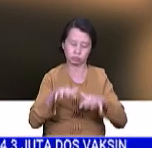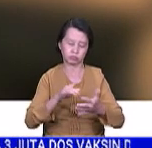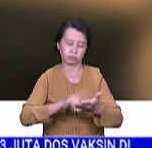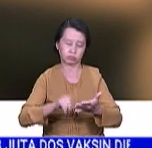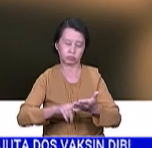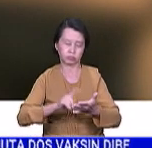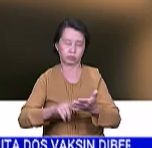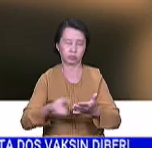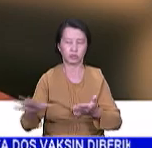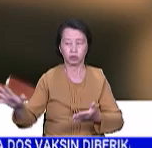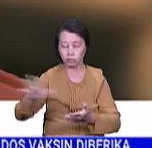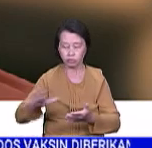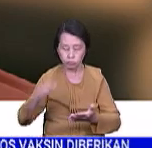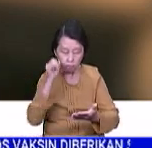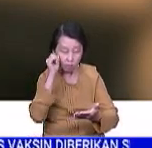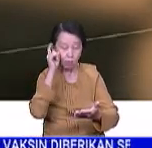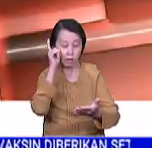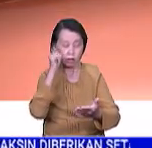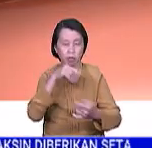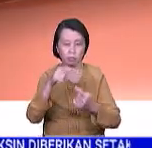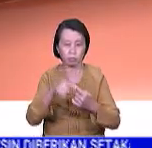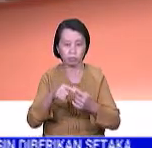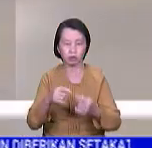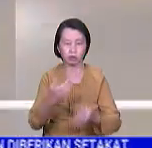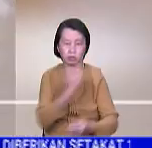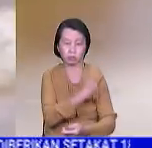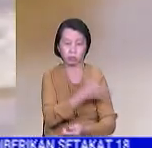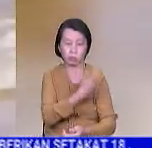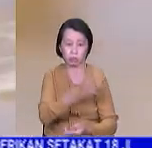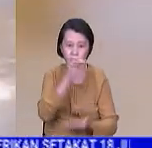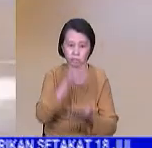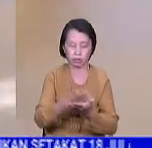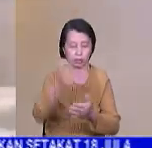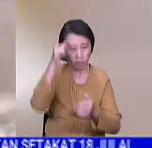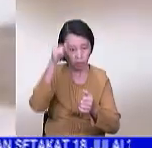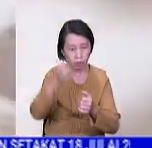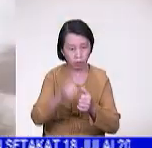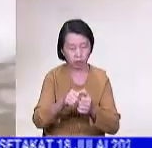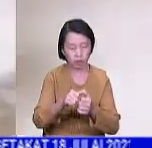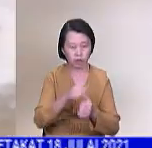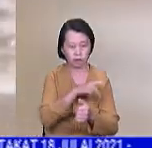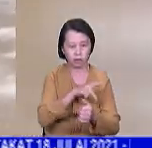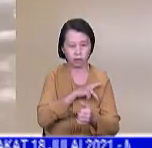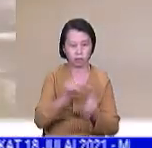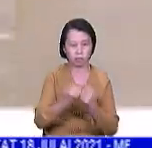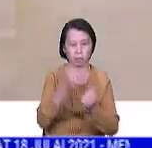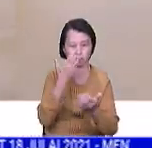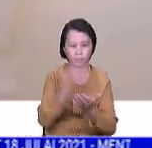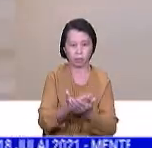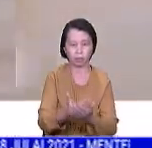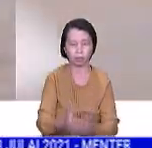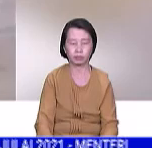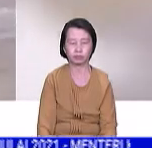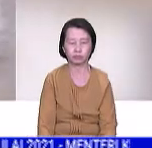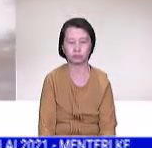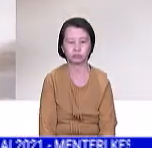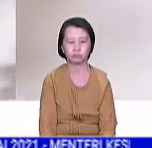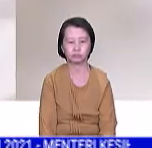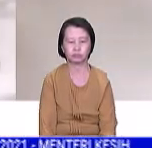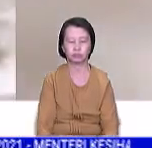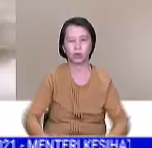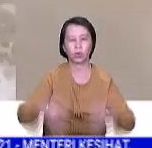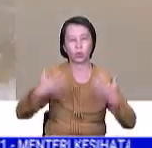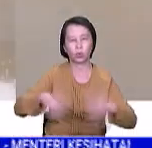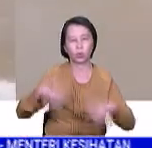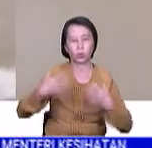warga maya yang rata-ratanya terkejut apabila bekas suaminya masih ingat butiran peribadinya dengan baik. Cuaca